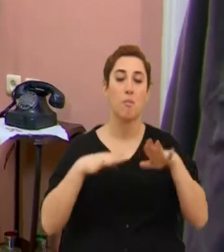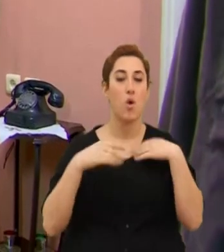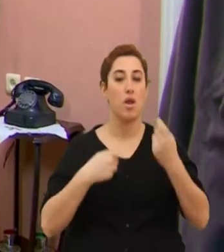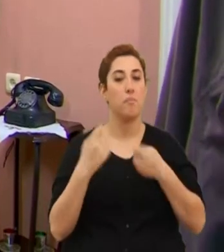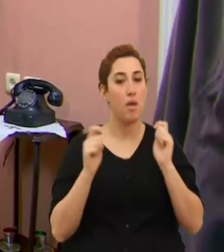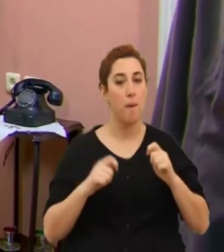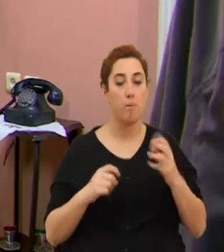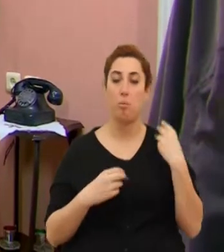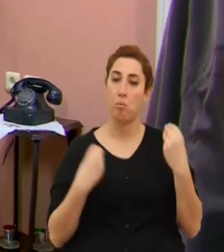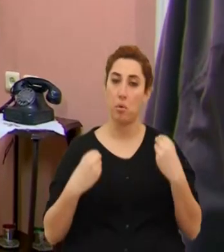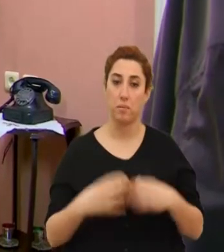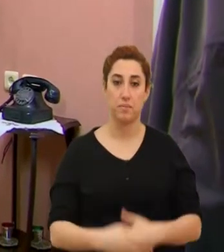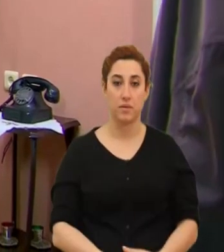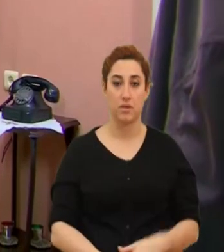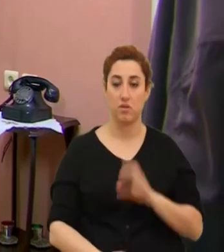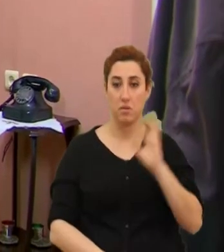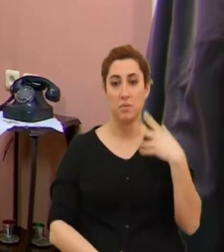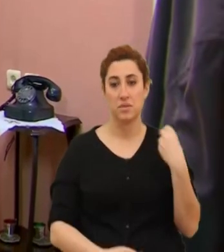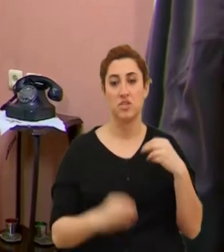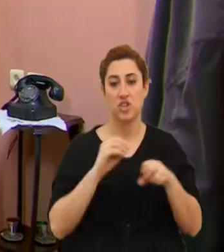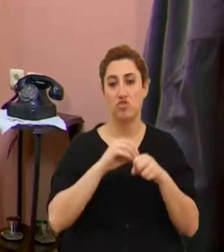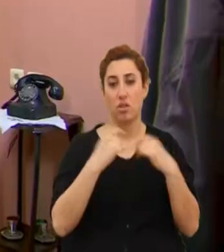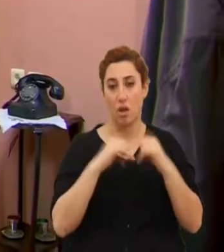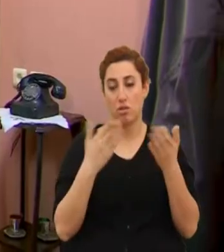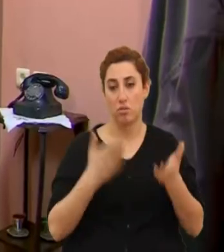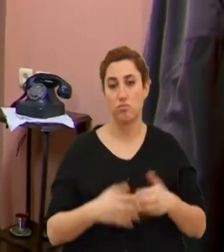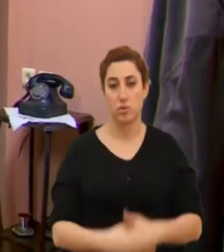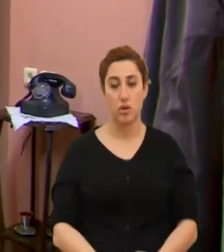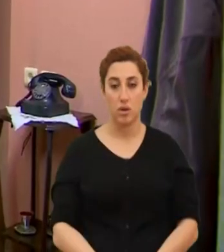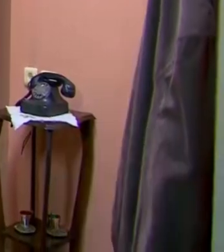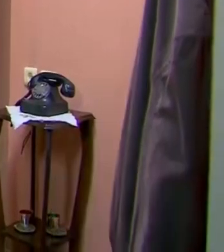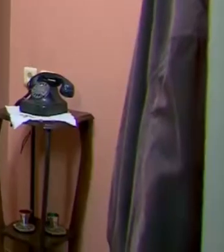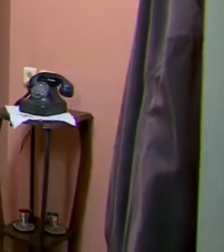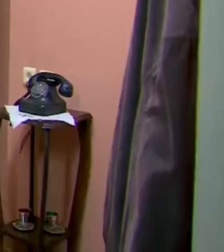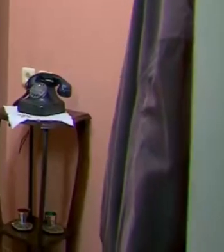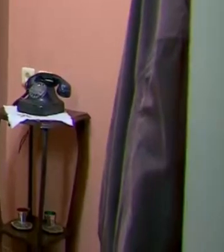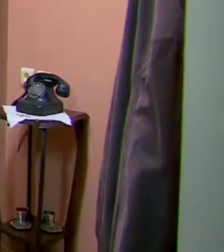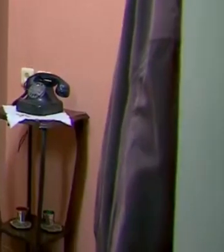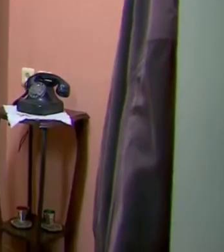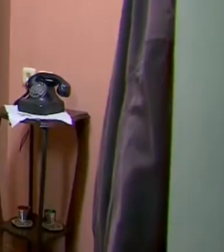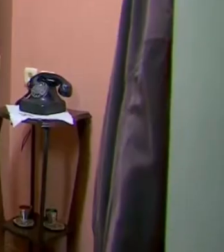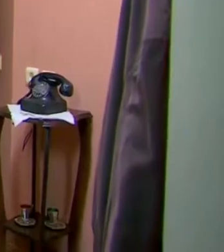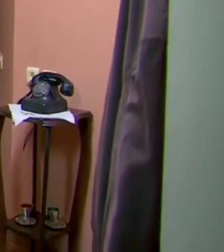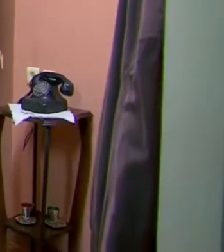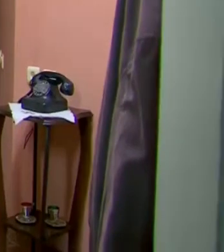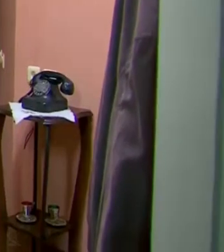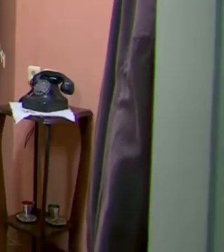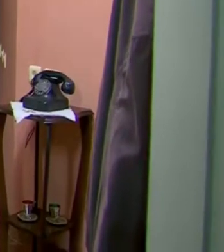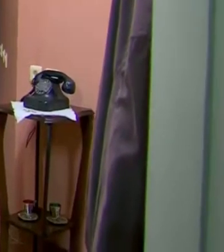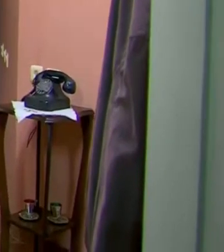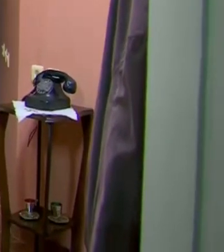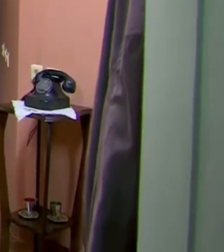böreğimizi yaparız. O işte bizim için tatil de bu. Burhan buruklaştı. Kimselere görünmeden